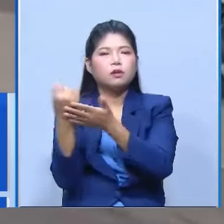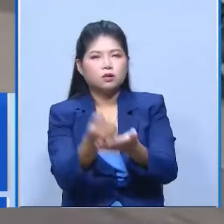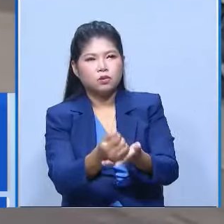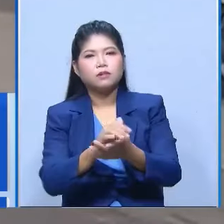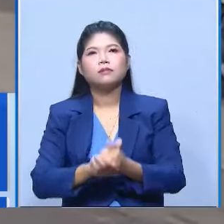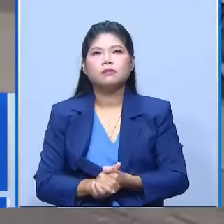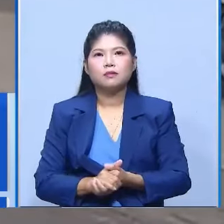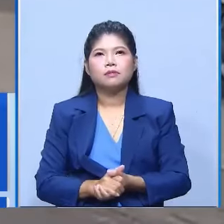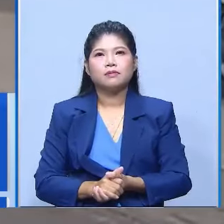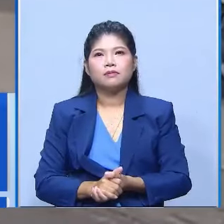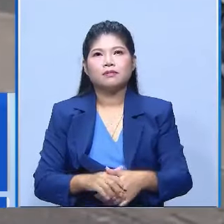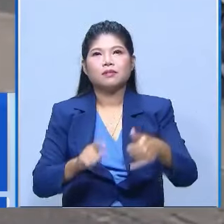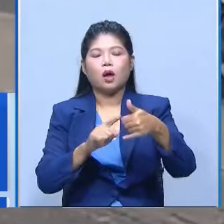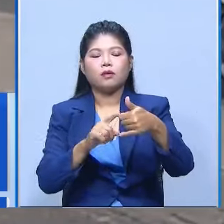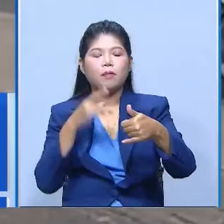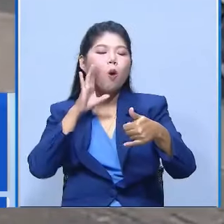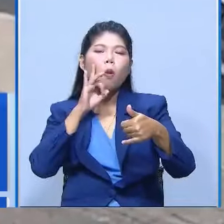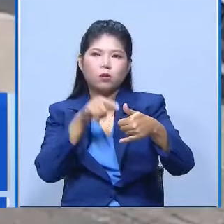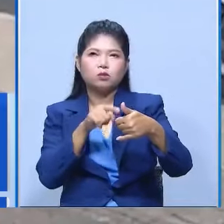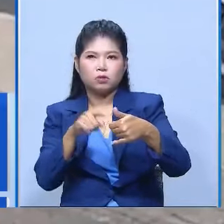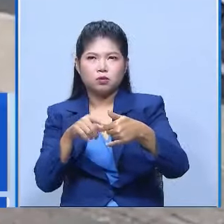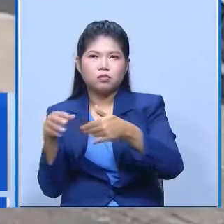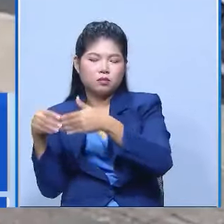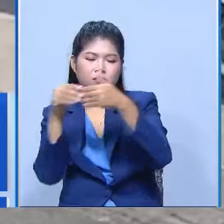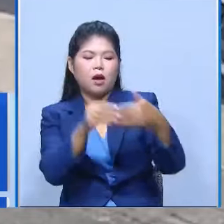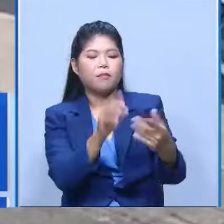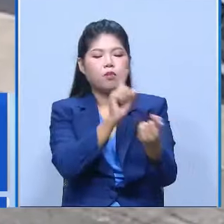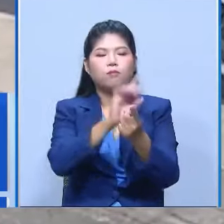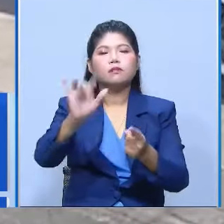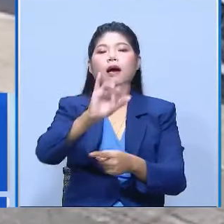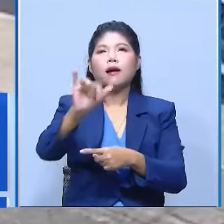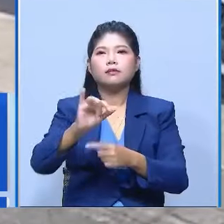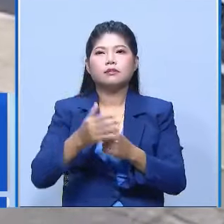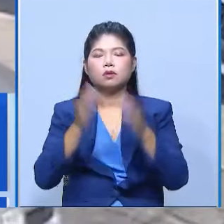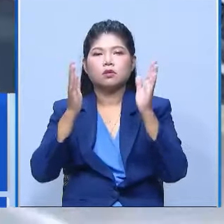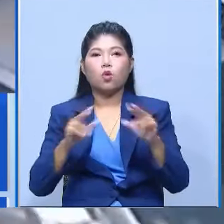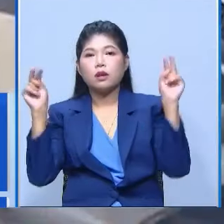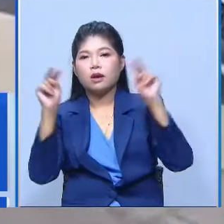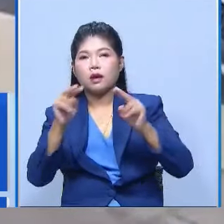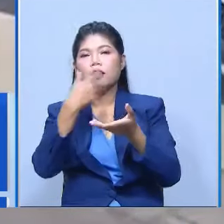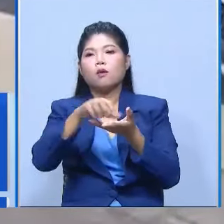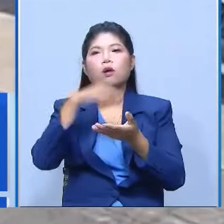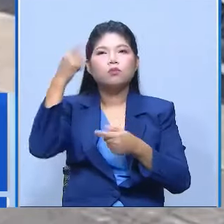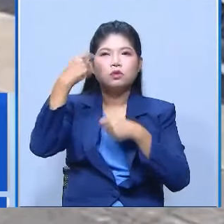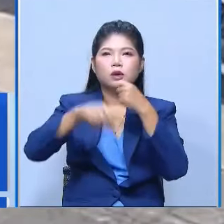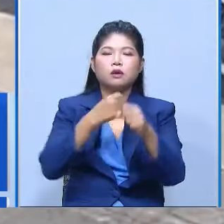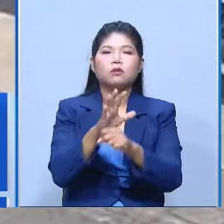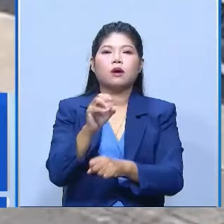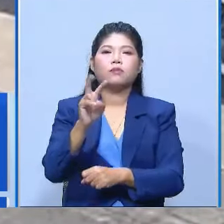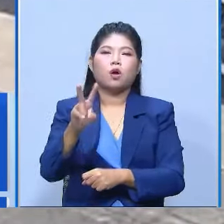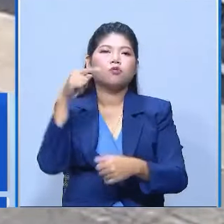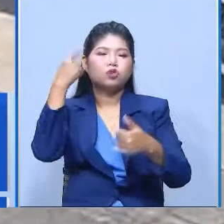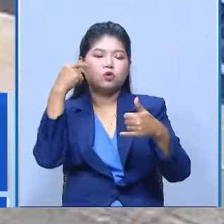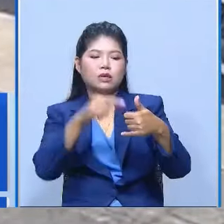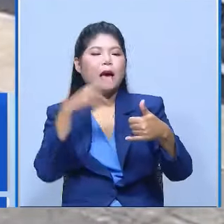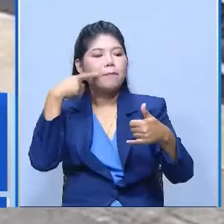นี้เราก็เซ็นเซอร์ไว้คุณผู้ชมพาตัวไปส่งญาตินะคะจากการสอบถามคนที่เห็นเหตุการณ์เป็นผู้หญิงอายุ52ปีเขาบอกว่าผู้หญิงคนนี้คือป้า